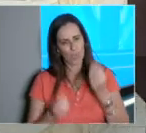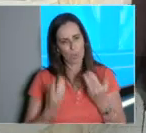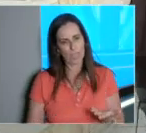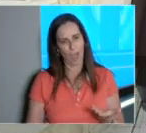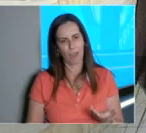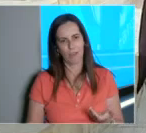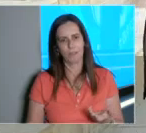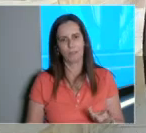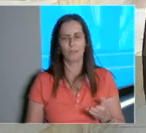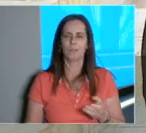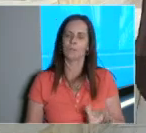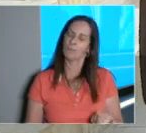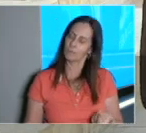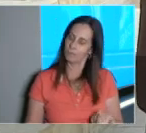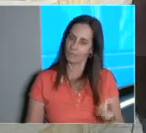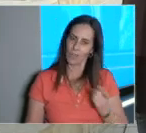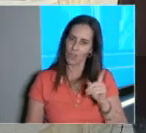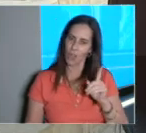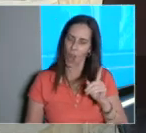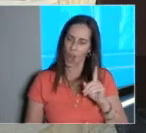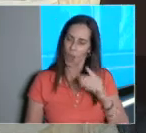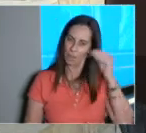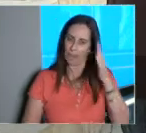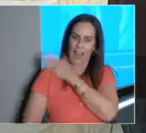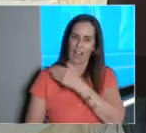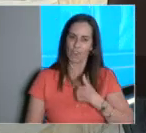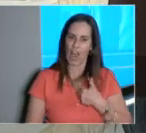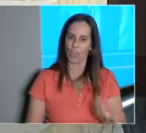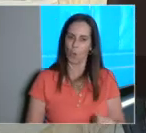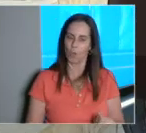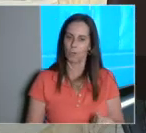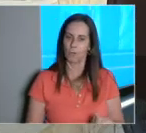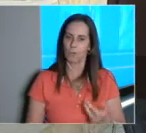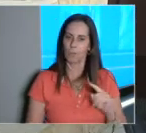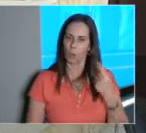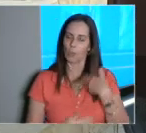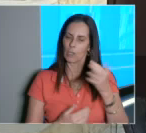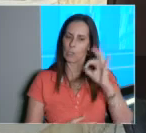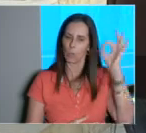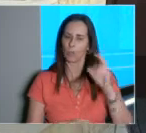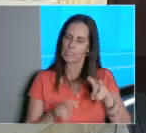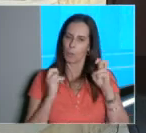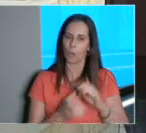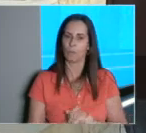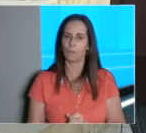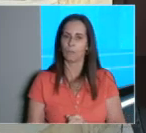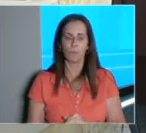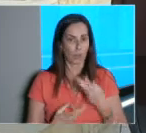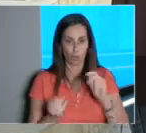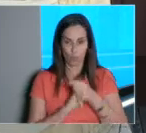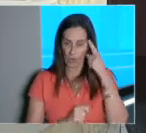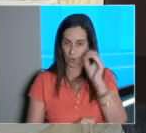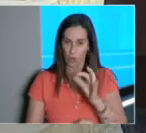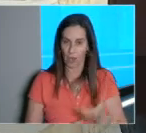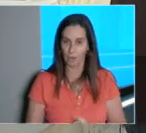משחק, זה לא... שלא יתגלח על חשבוננו. בכל זאת אני אתן לו את הסיכוי, את הצ'אנס. אין שום סיכוי להזיז אותך